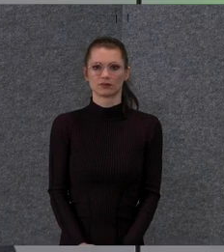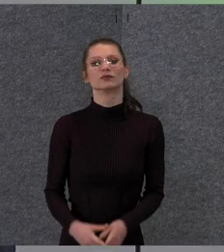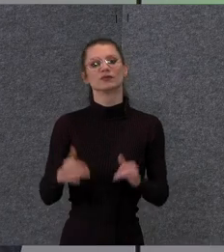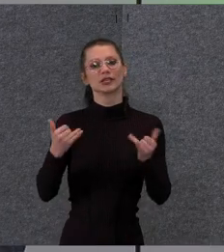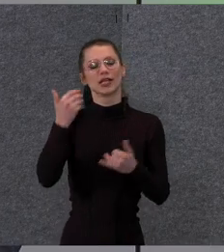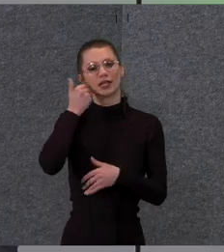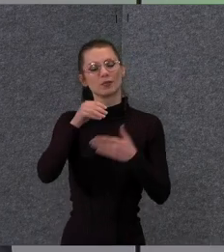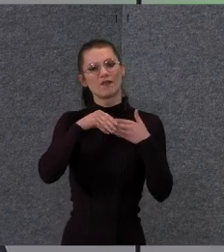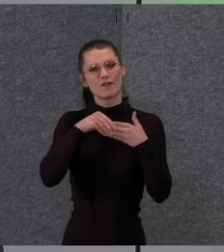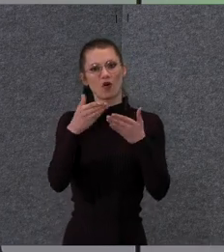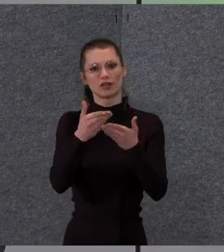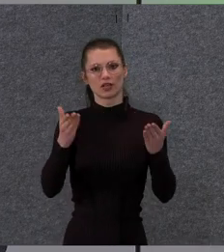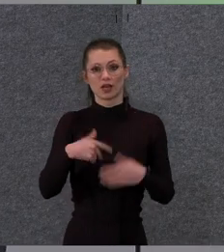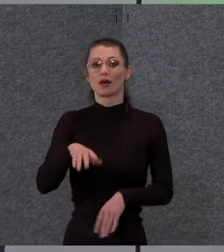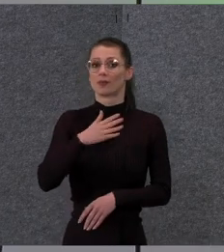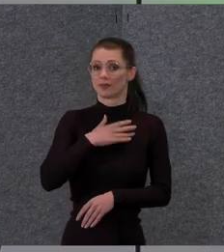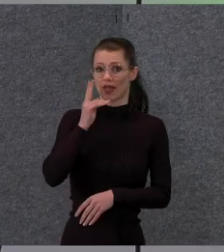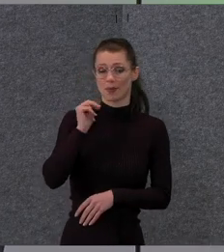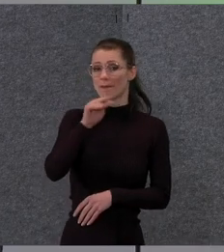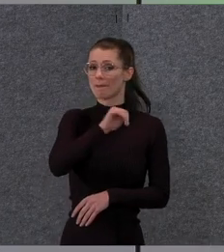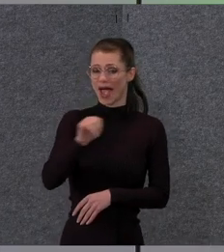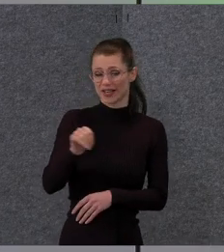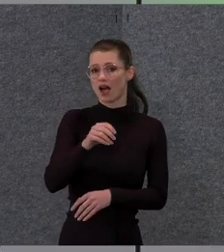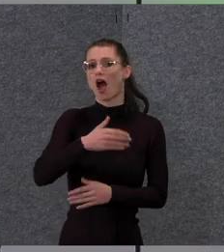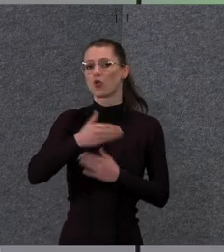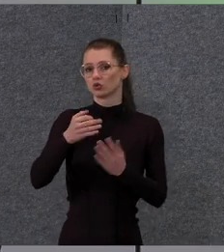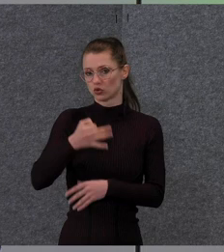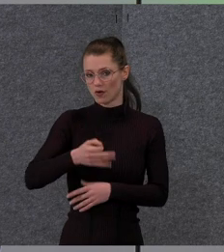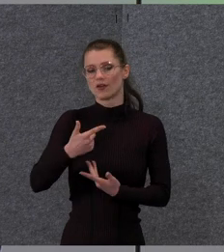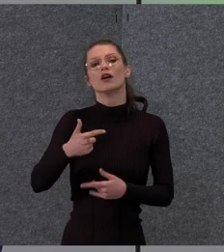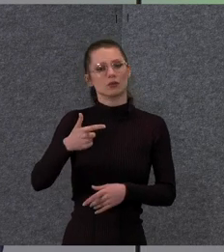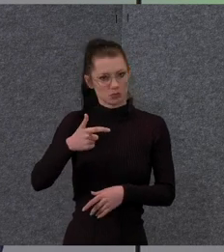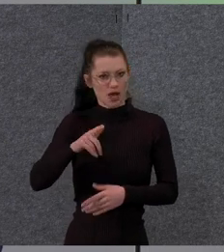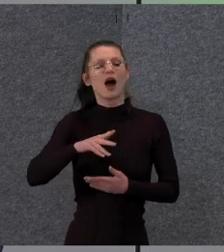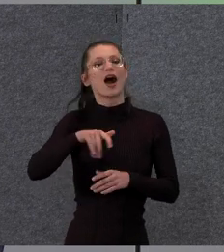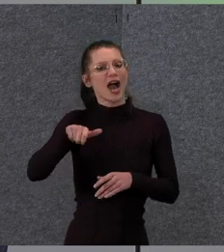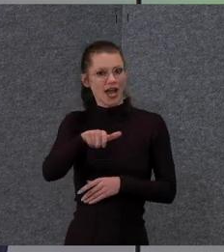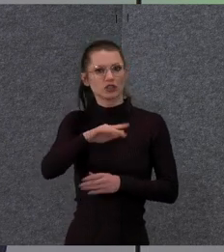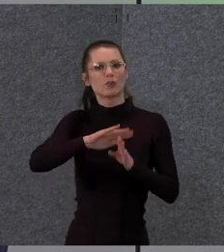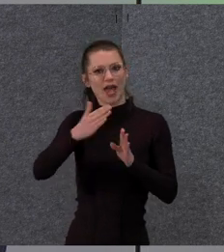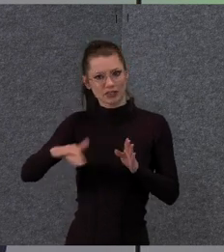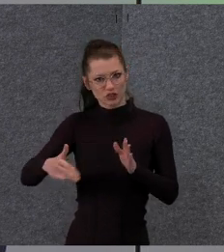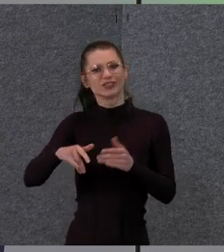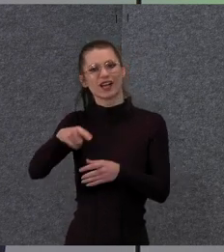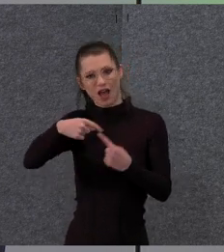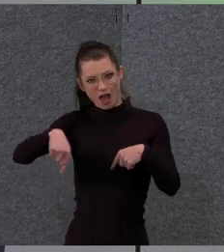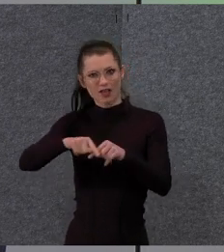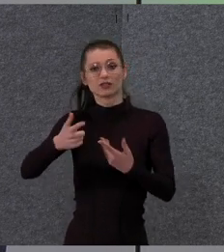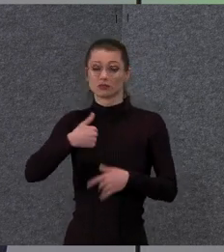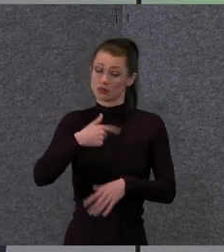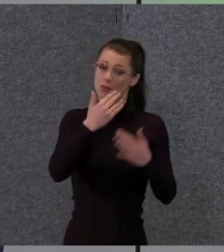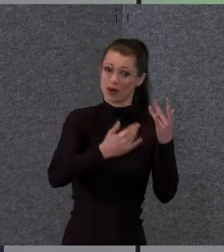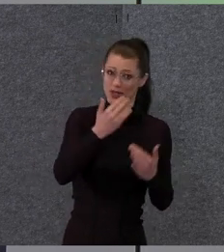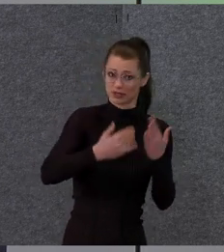Ja, liebe Freundinnen und Freunde, mein Name ist Mike Außendorf aus dem Rheinisch-Bergischen Kreis. Kurz zu meiner Person. Ich habe Mathematik und Informatik studiert und mich früh in